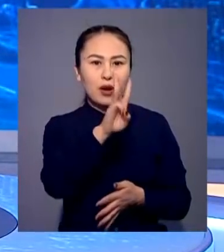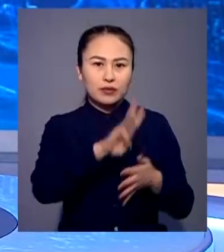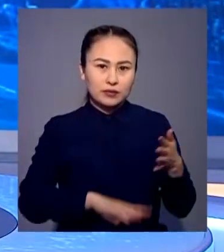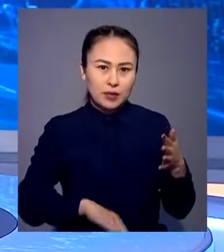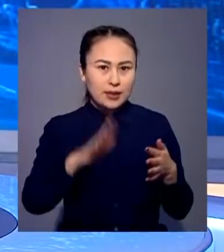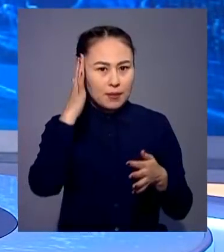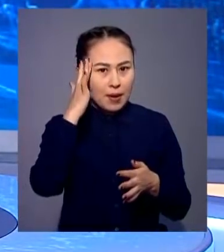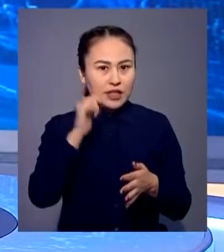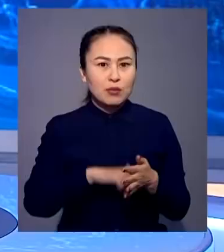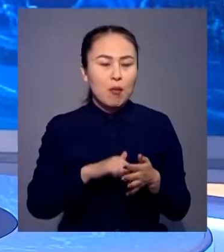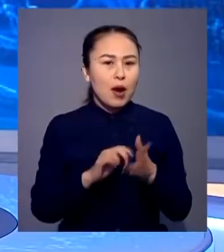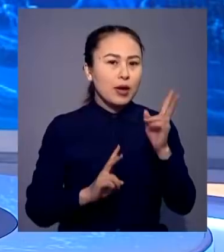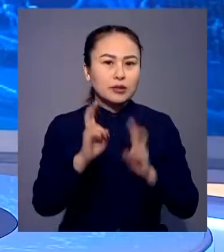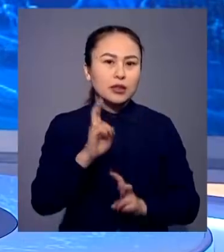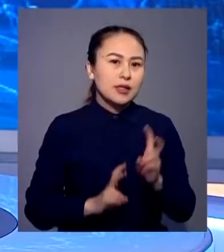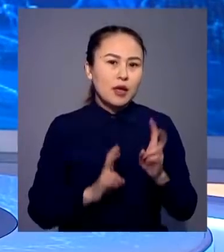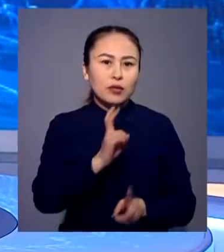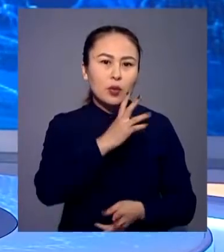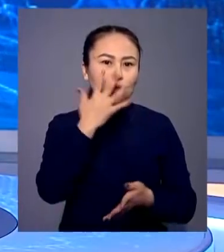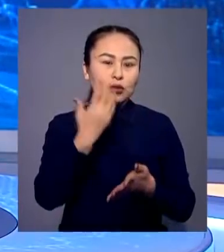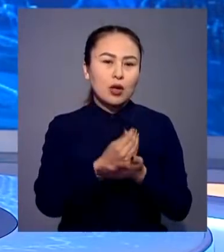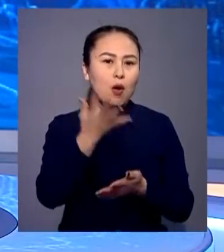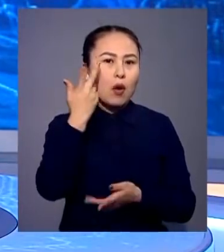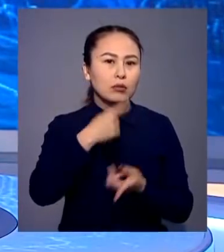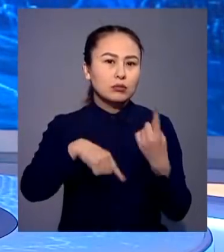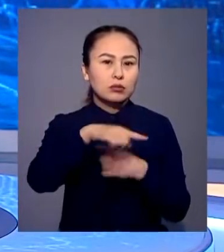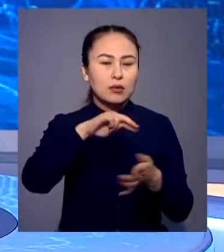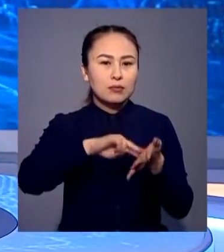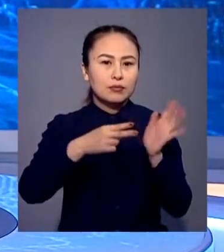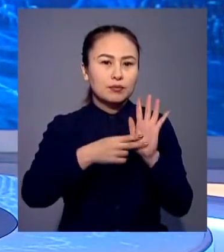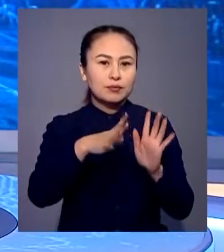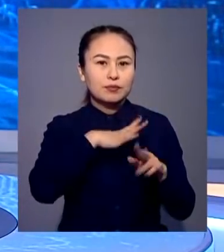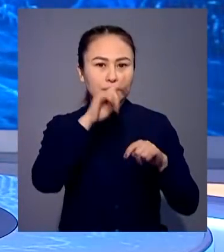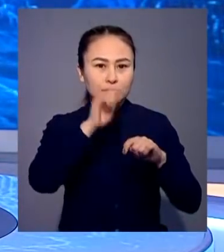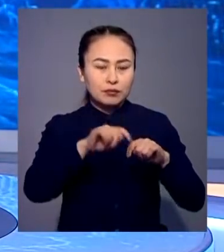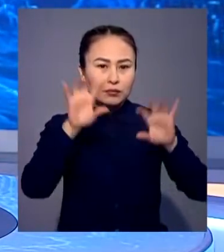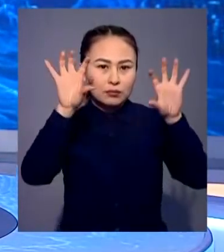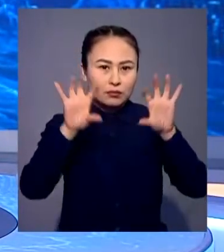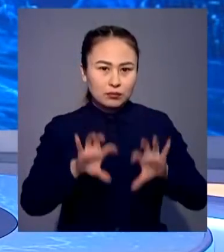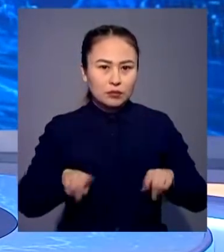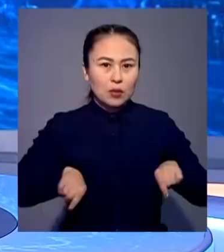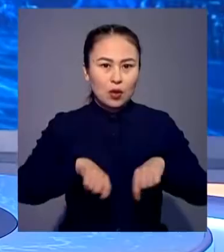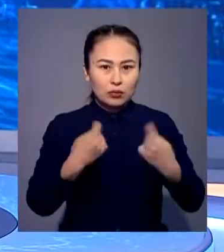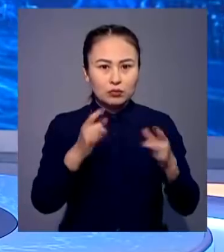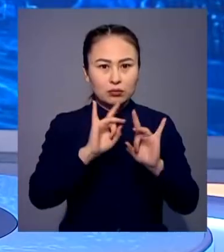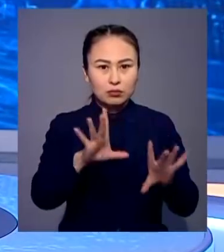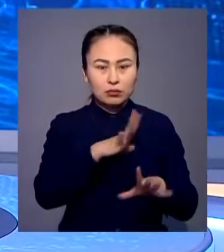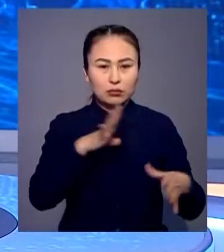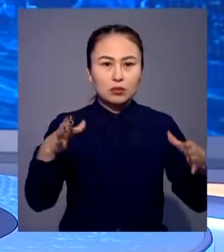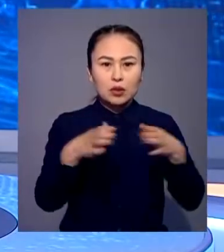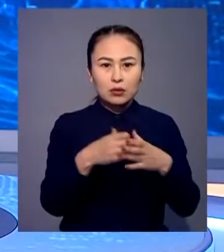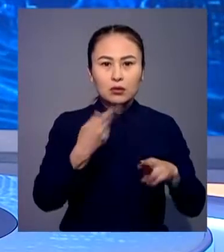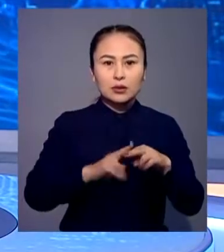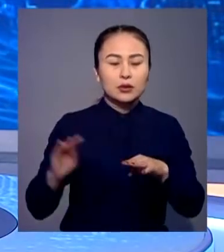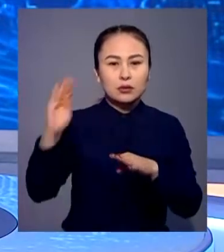кәсіпорынның өңдеу зауытында жүргізілген жоспардан тыс тексеру барысында тиісті заңнаманың бұзылғаны анықталған. Ал компания өкілдері тағылған айыппен